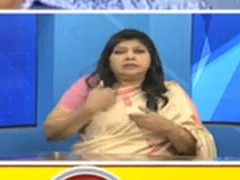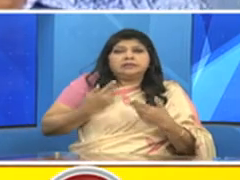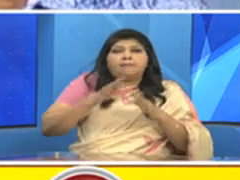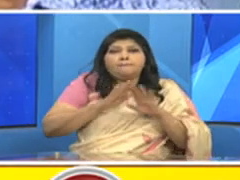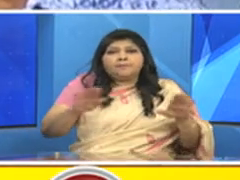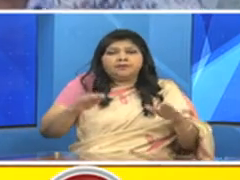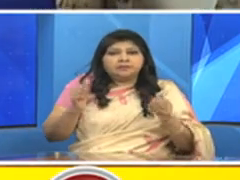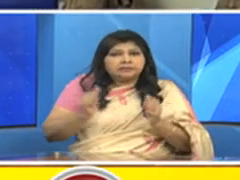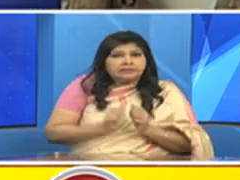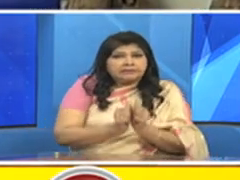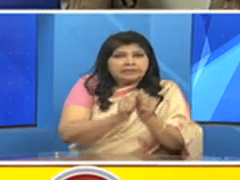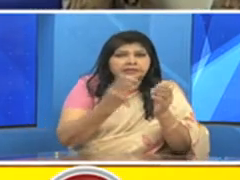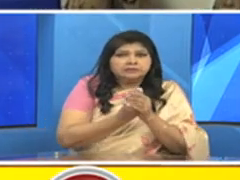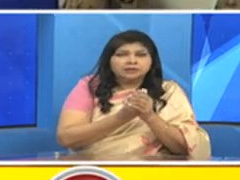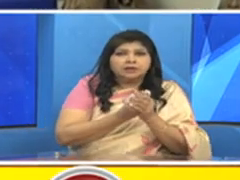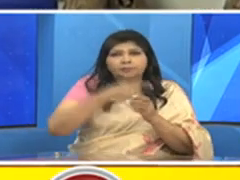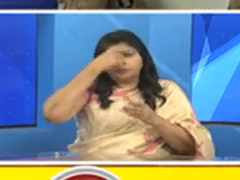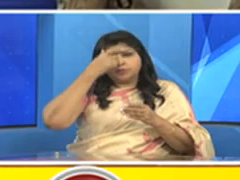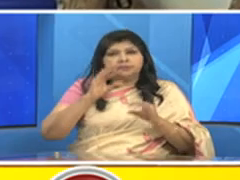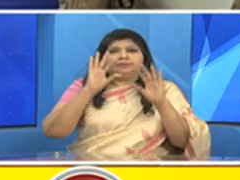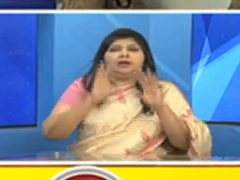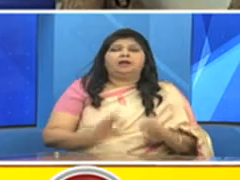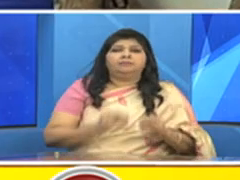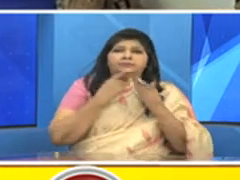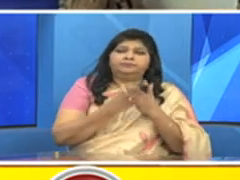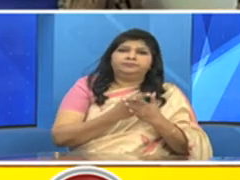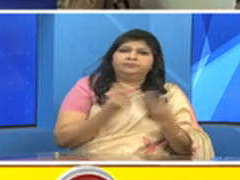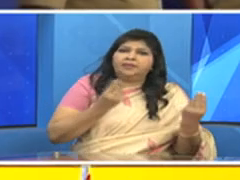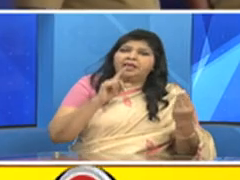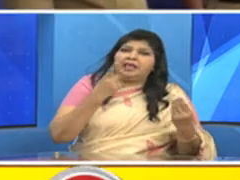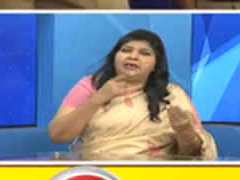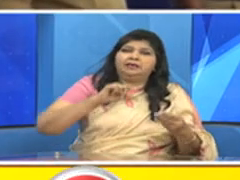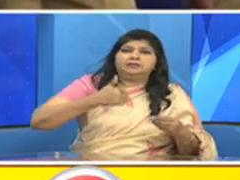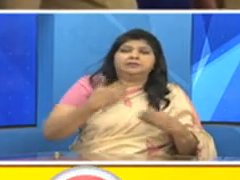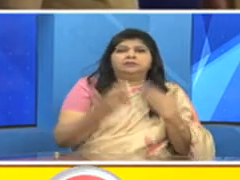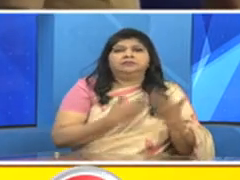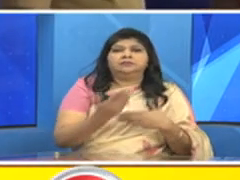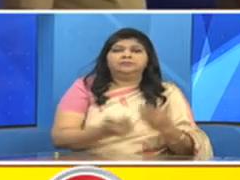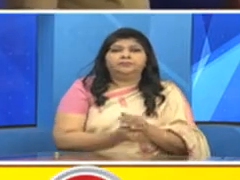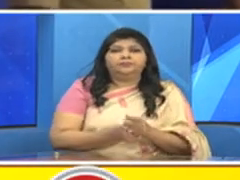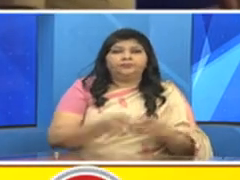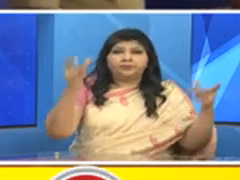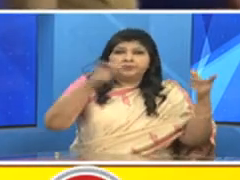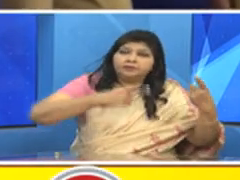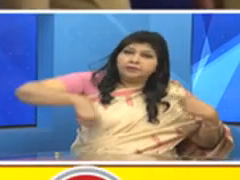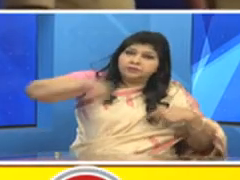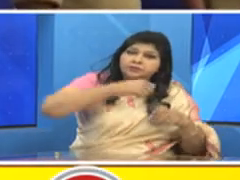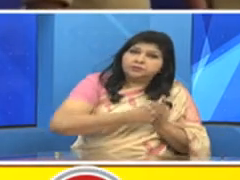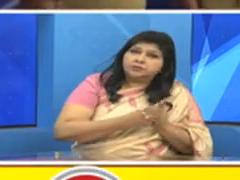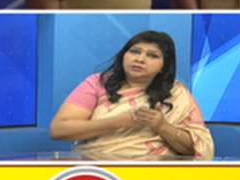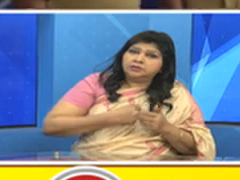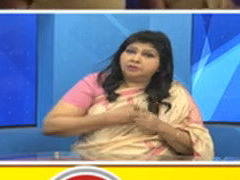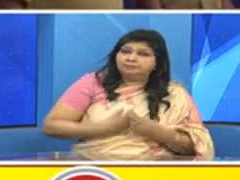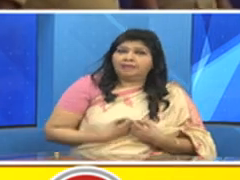ही किसी भी विवाद को सुलझाने का एकमात्र रास्ता है। देशवासियों को यह